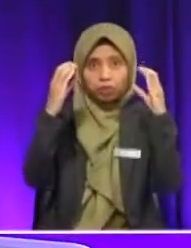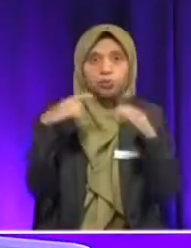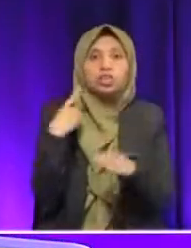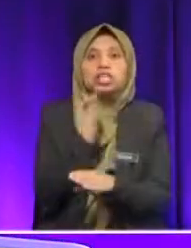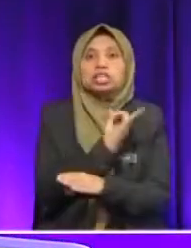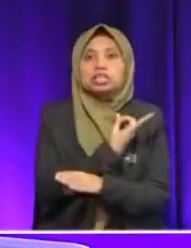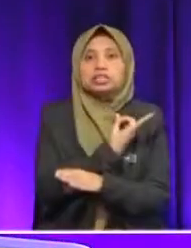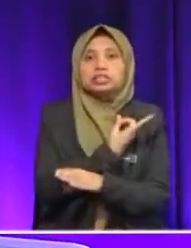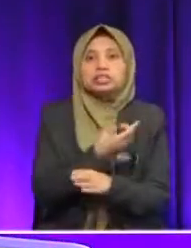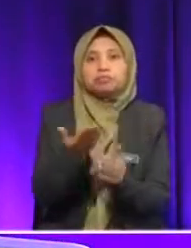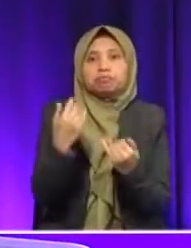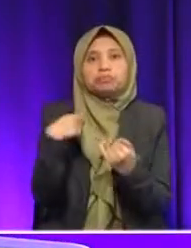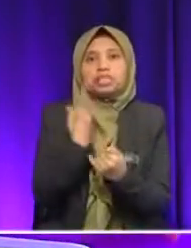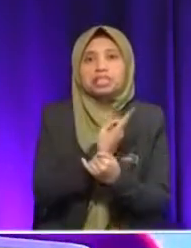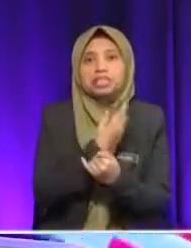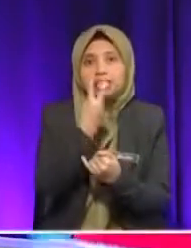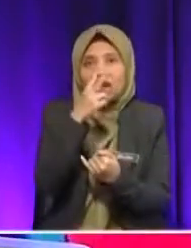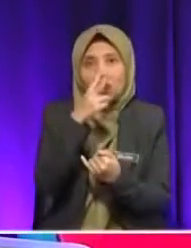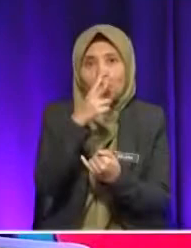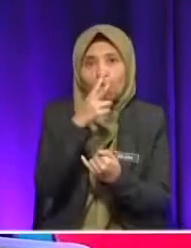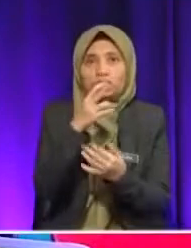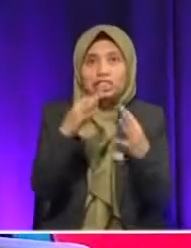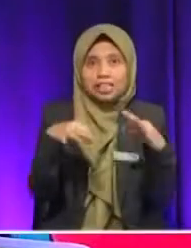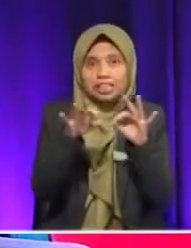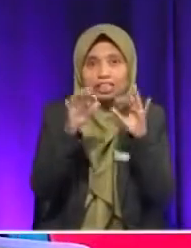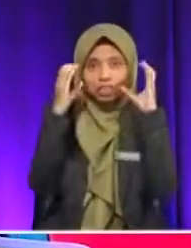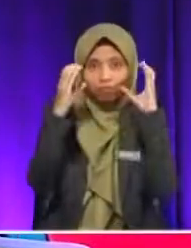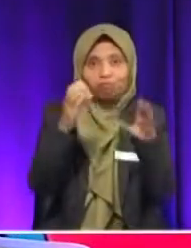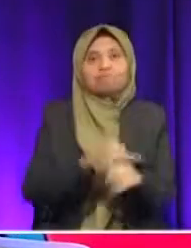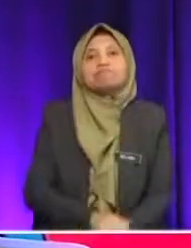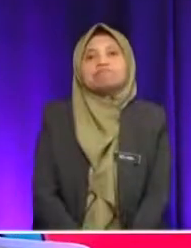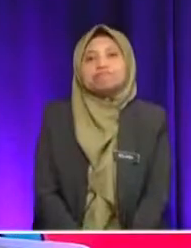tujuan itu Jom kita saksikan dulu profile beliau